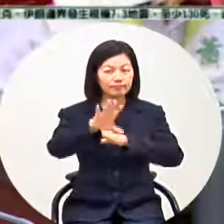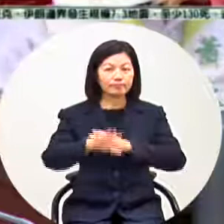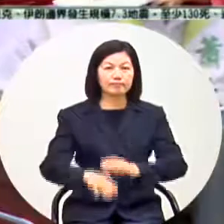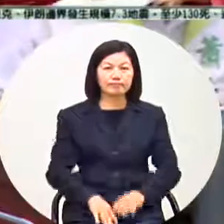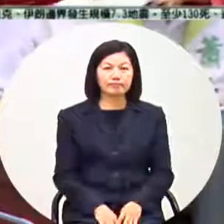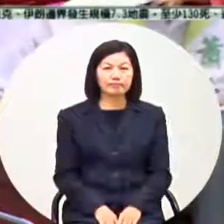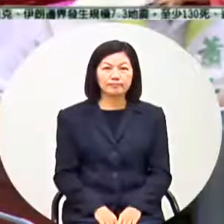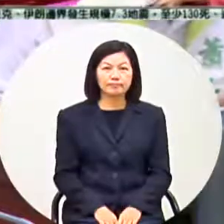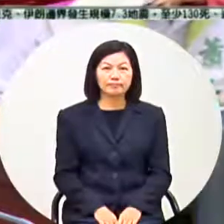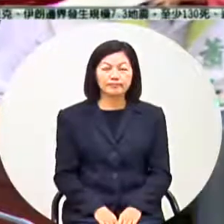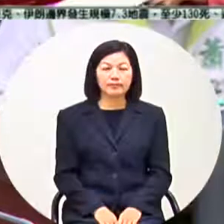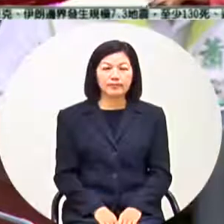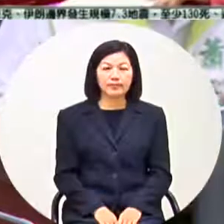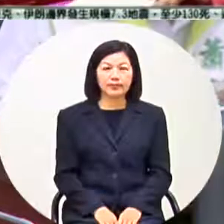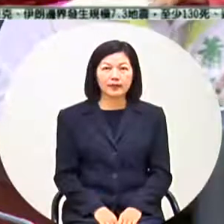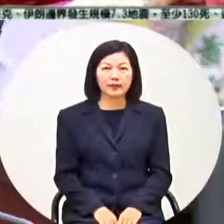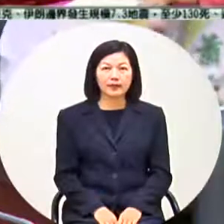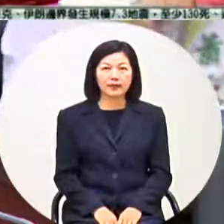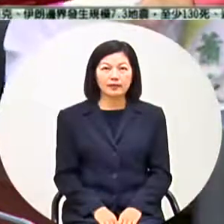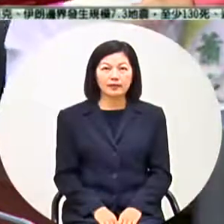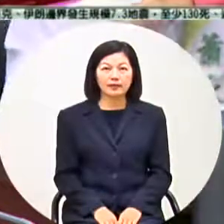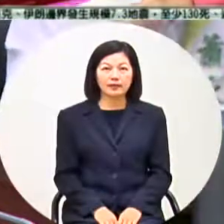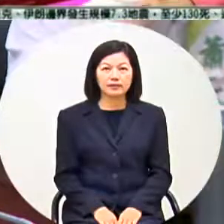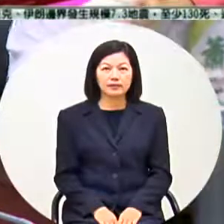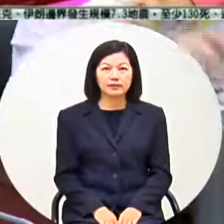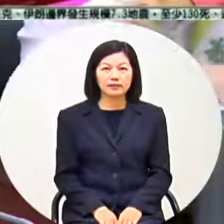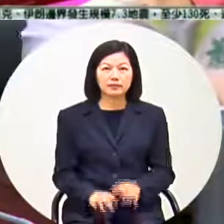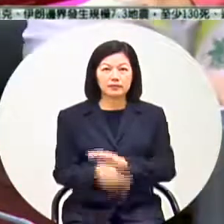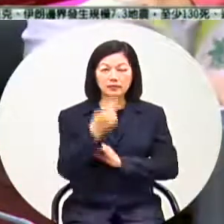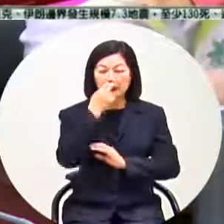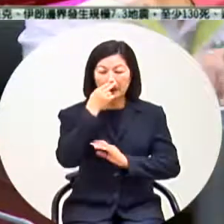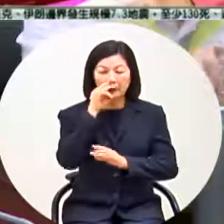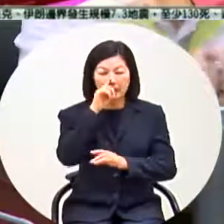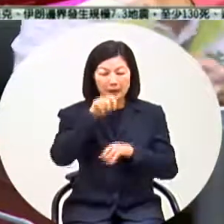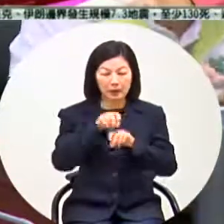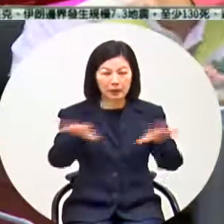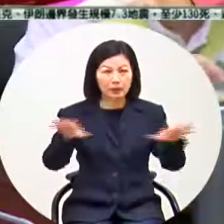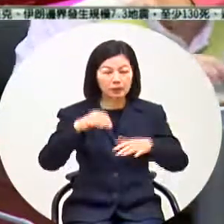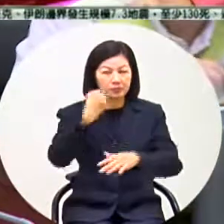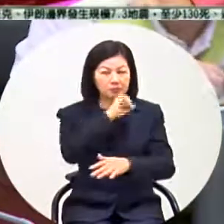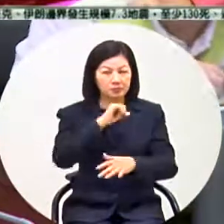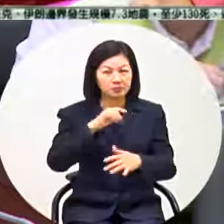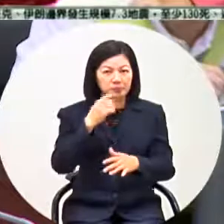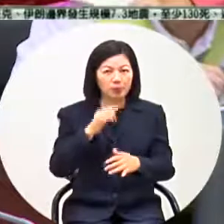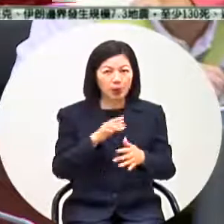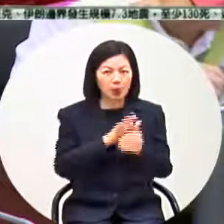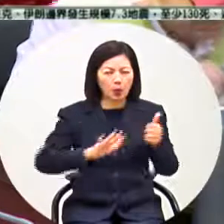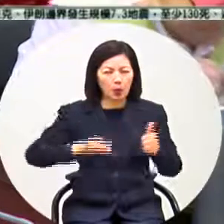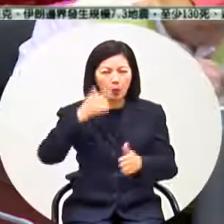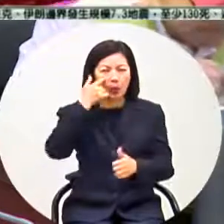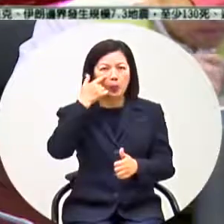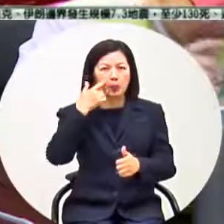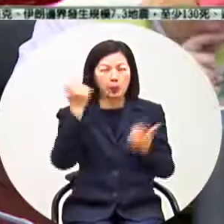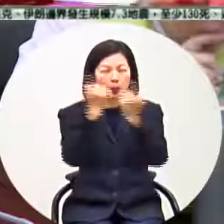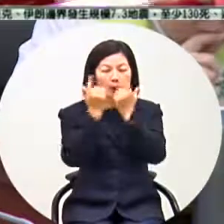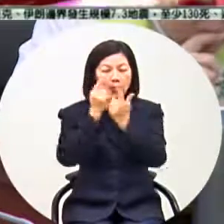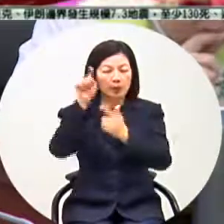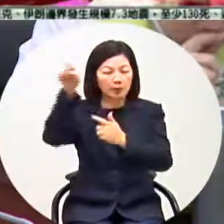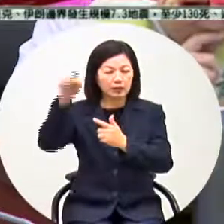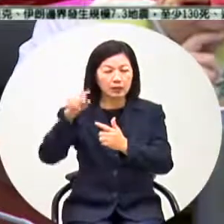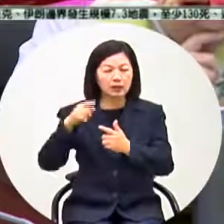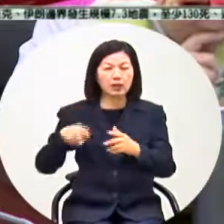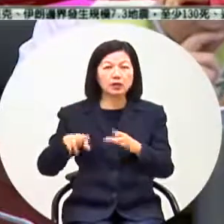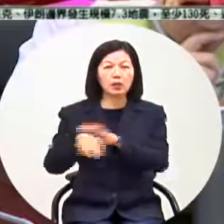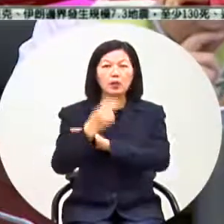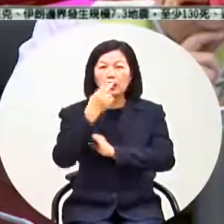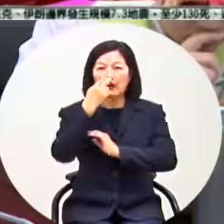说到空气污染，台湾也严重的受到影响，尤其现在台北市打算要放空污假了。台北市环保局日前就公